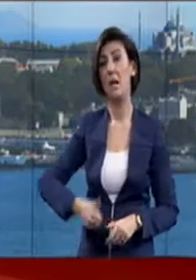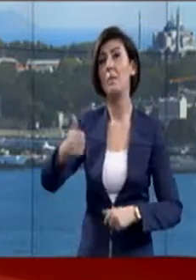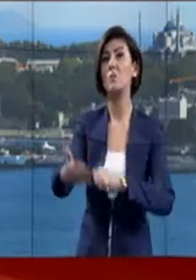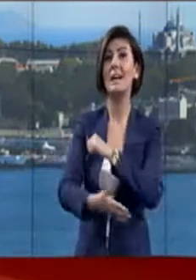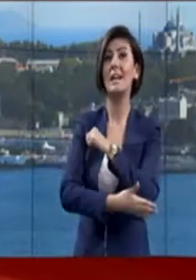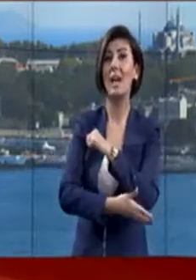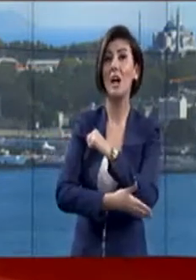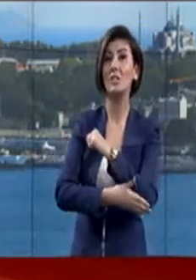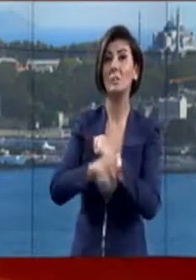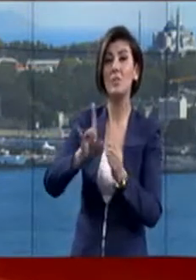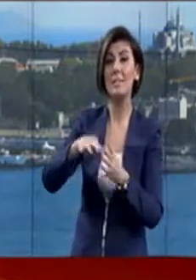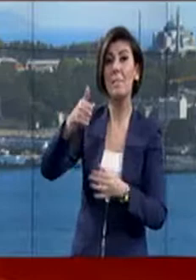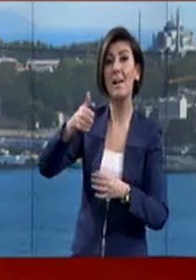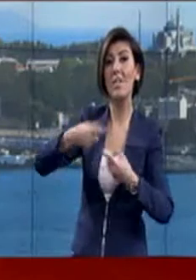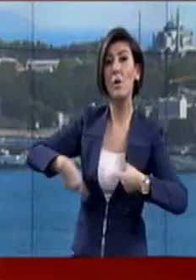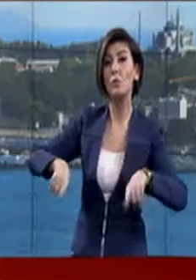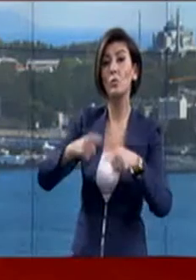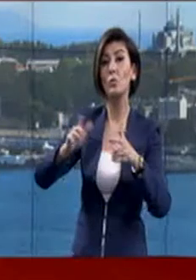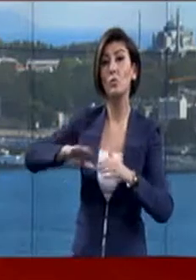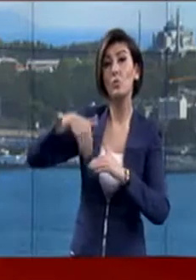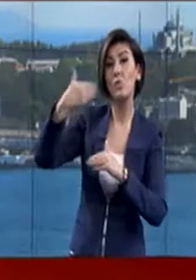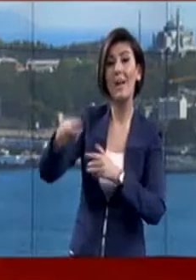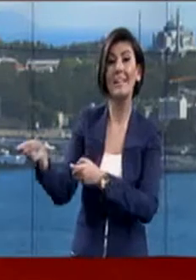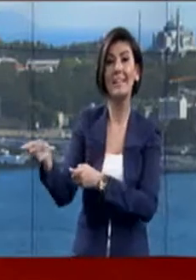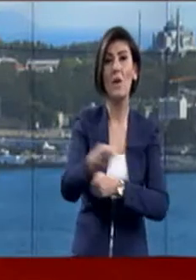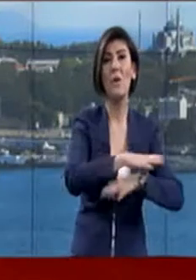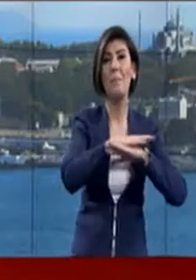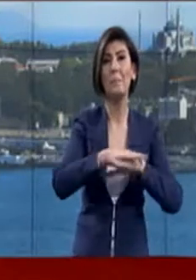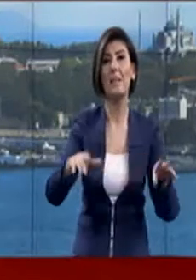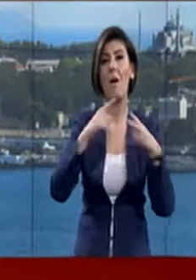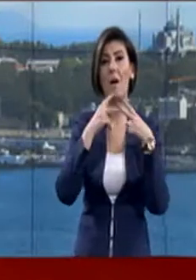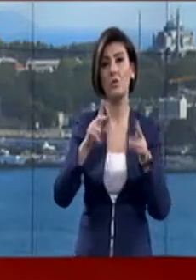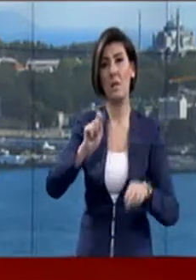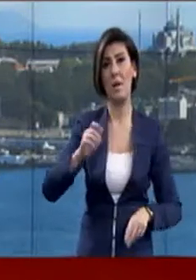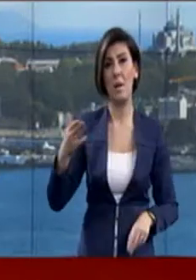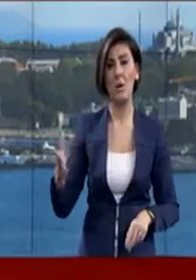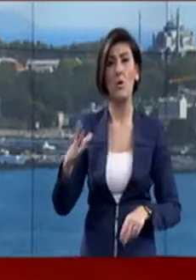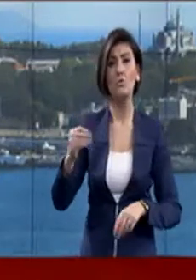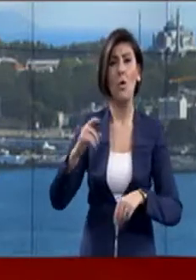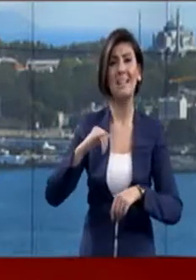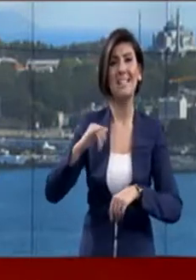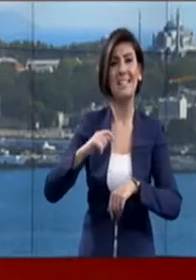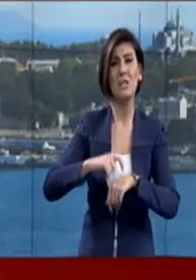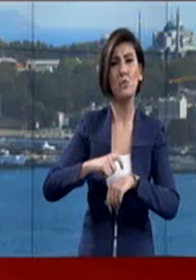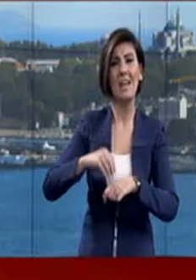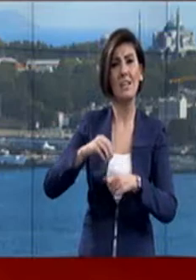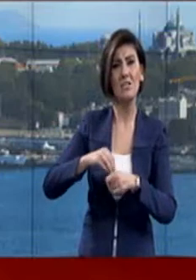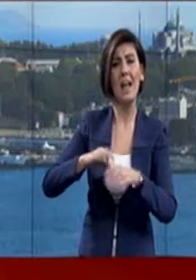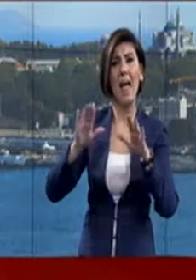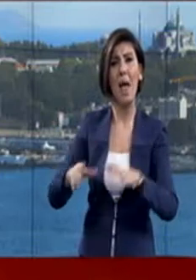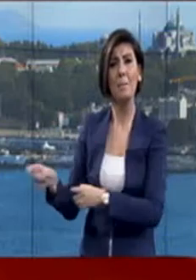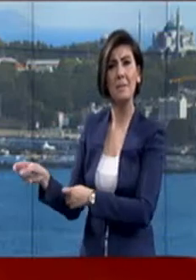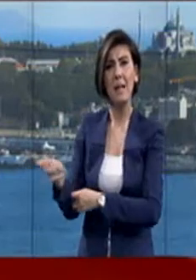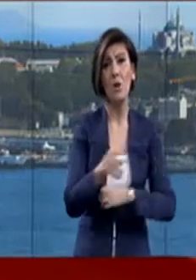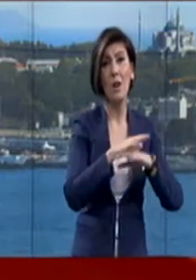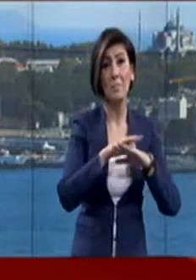Başbakan Yardımcısı Numan Kurtulmuş, Bakanlar Kurulu sonrası terörü bitireceğiz açıklaması yaptı. Çok kısa bir süre içerisinde hem